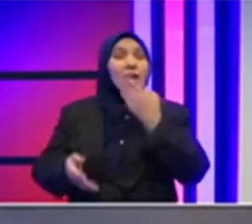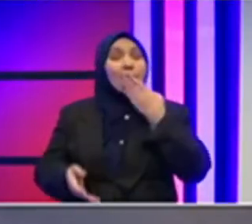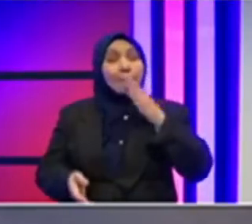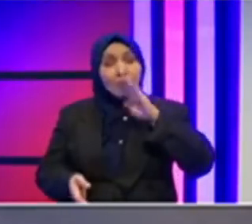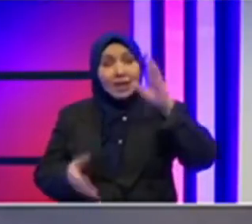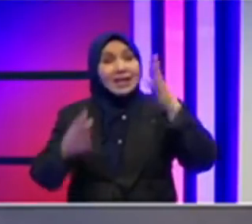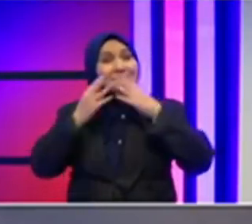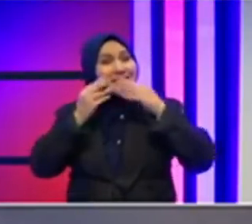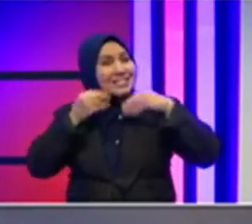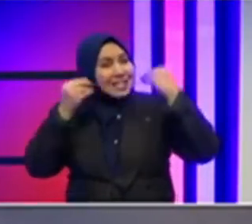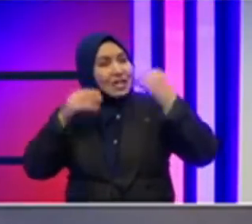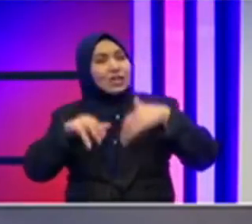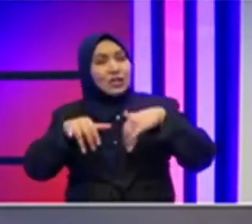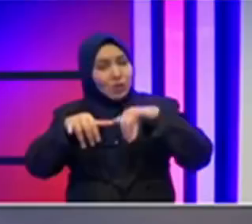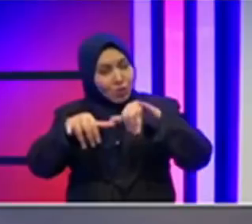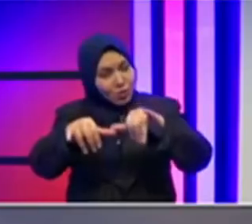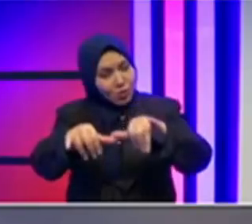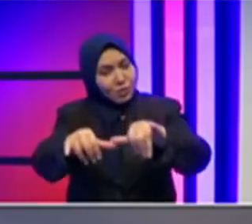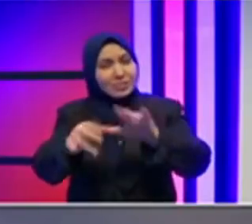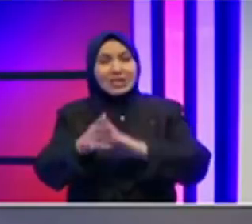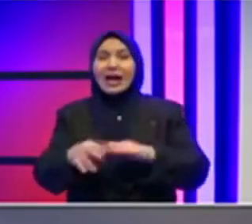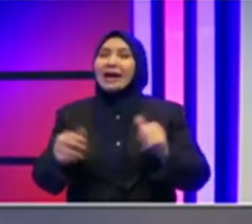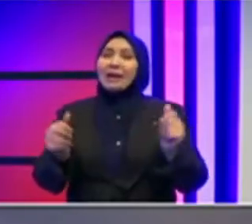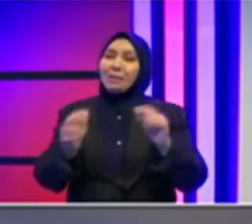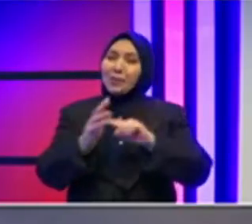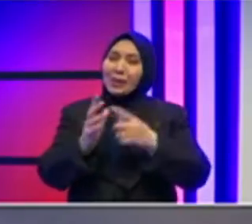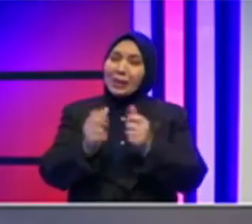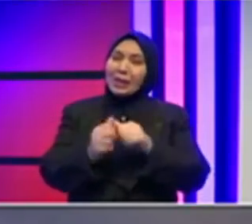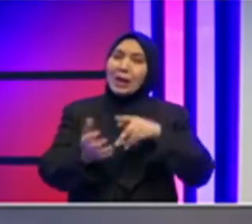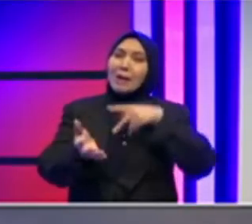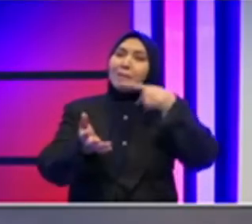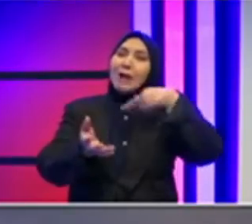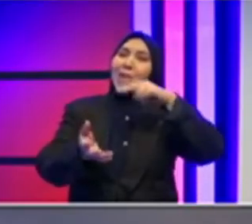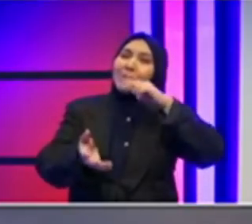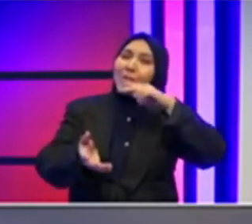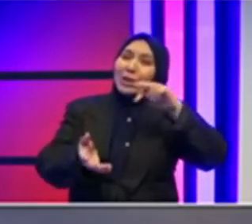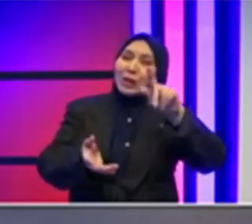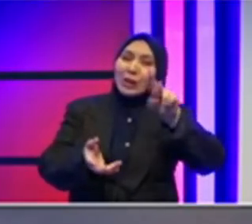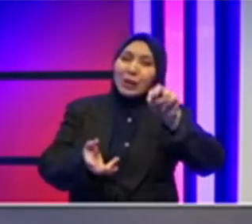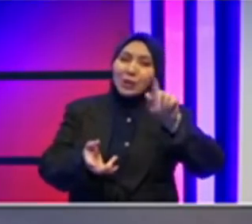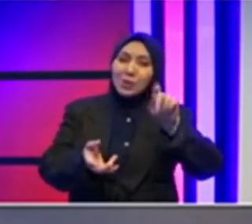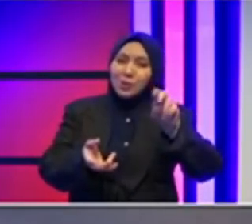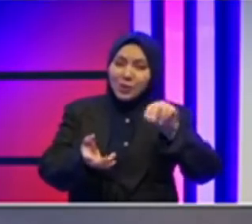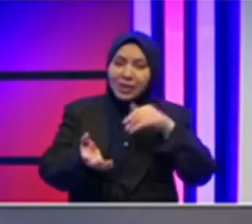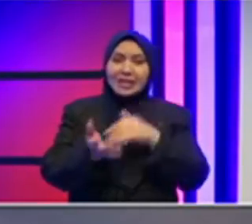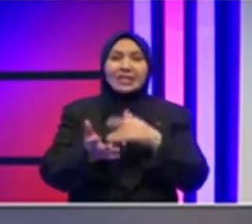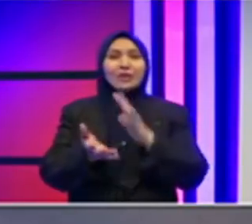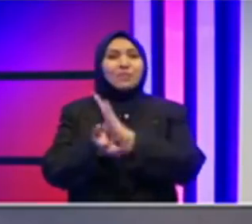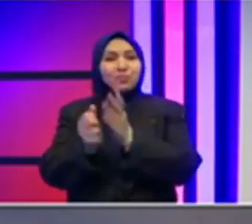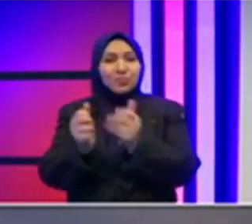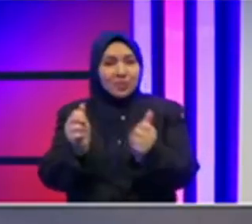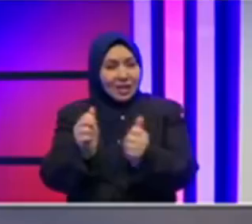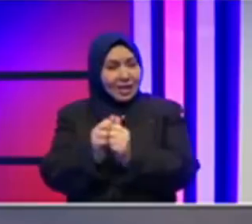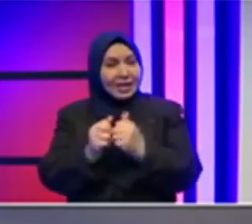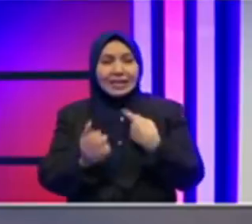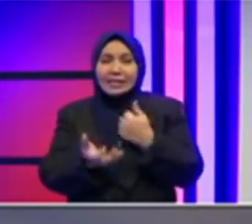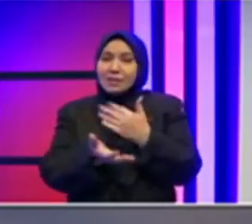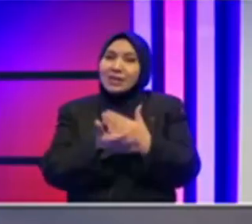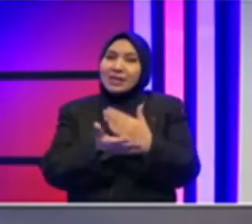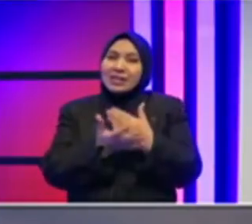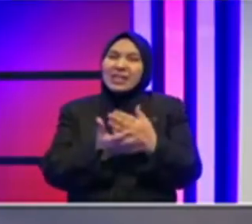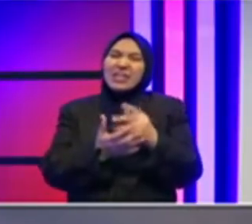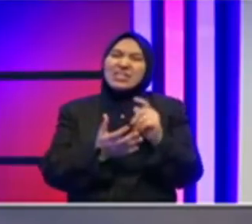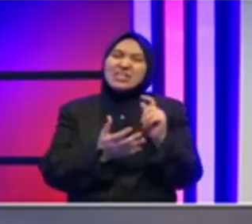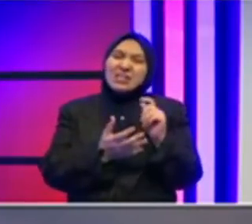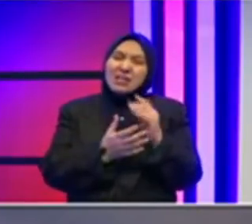Ustaz? Ceria terus. Makin mantap pantun nampaknya ya. InsyaAllah. Subhanallah. Subhanallah. Dia lepas berhenti sebentar ni Ustaz ya.